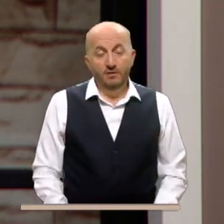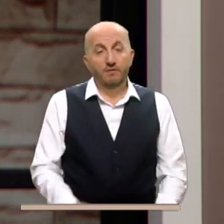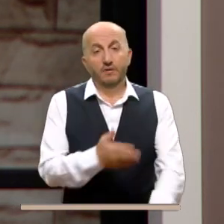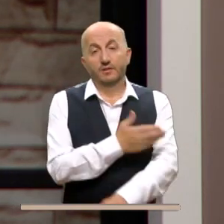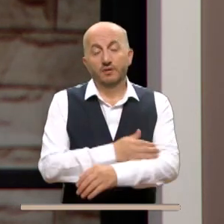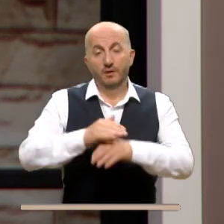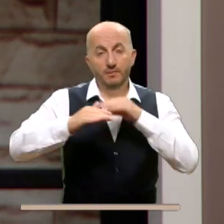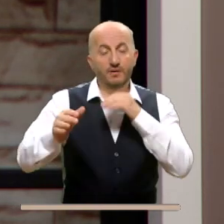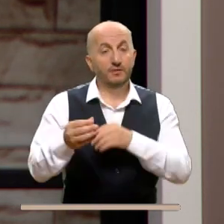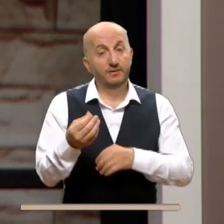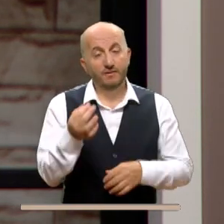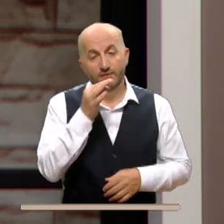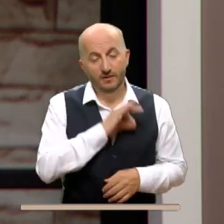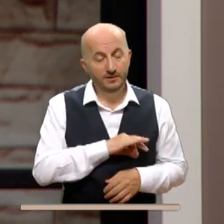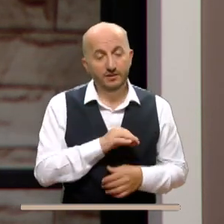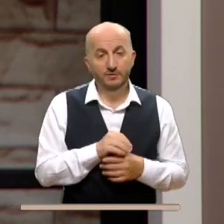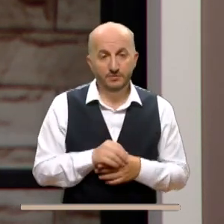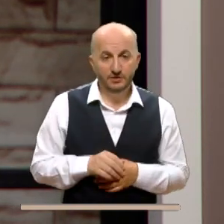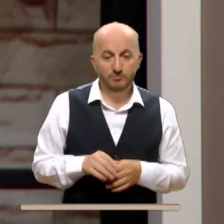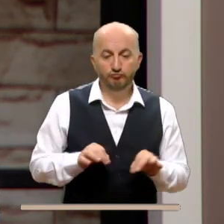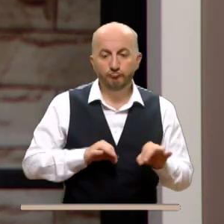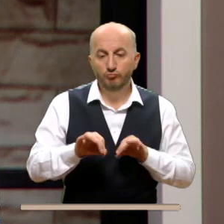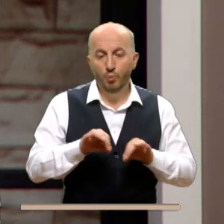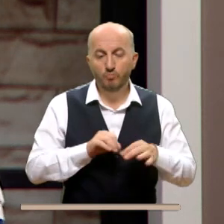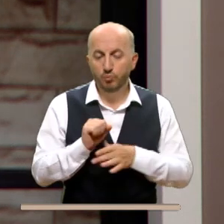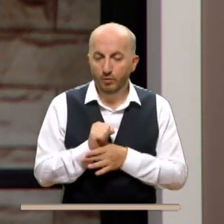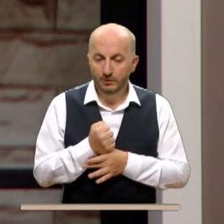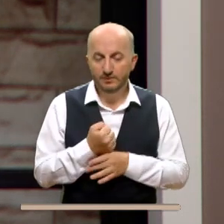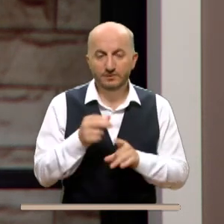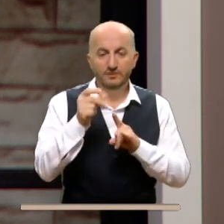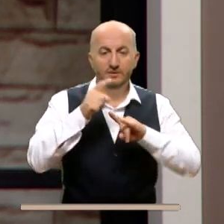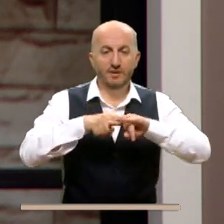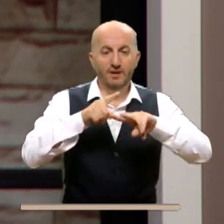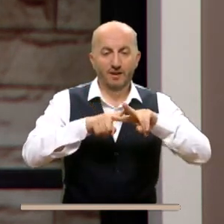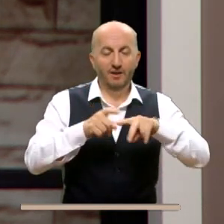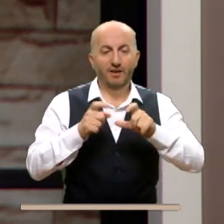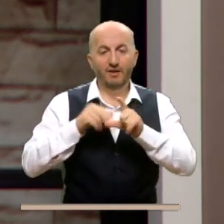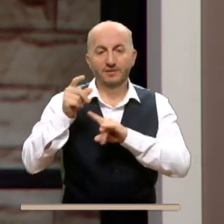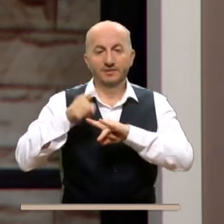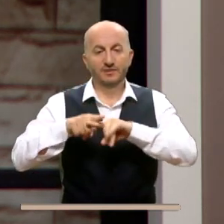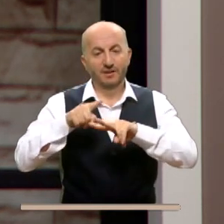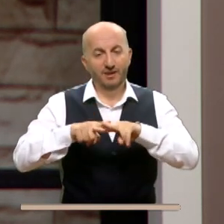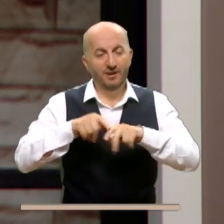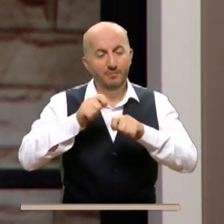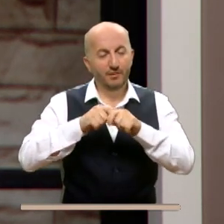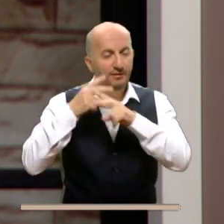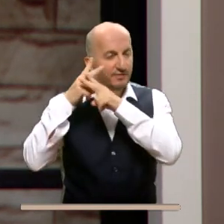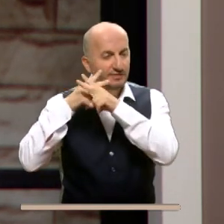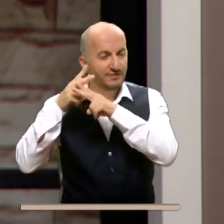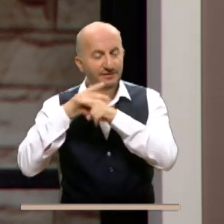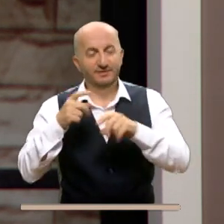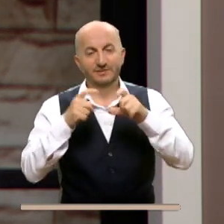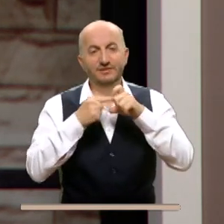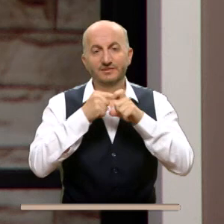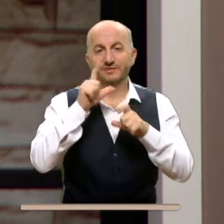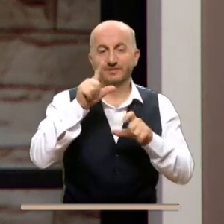vatanıma milletime hayırlı bir mühendis olmak istiyordum en baştan beri. Hani kendim böyle İHA SİHA yaparken falan hayal ediyordum. Selçuk Bayraktar'ı o